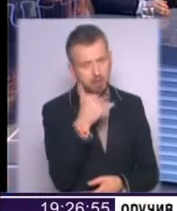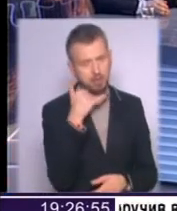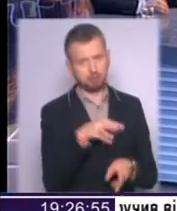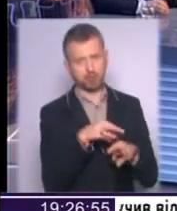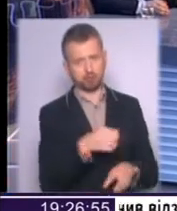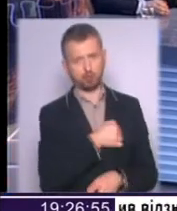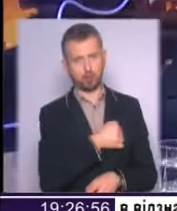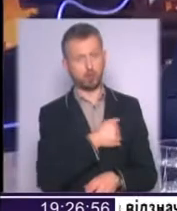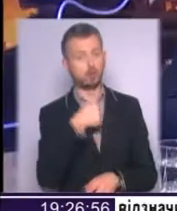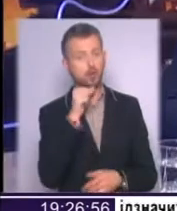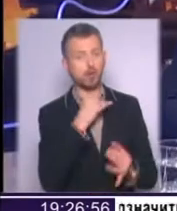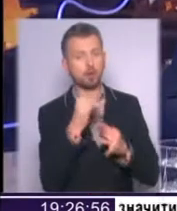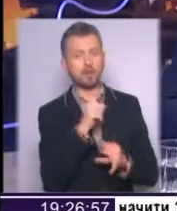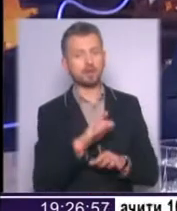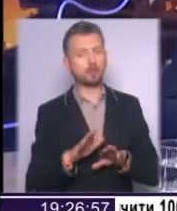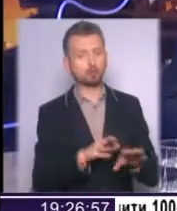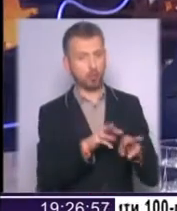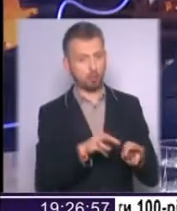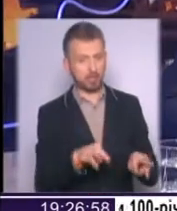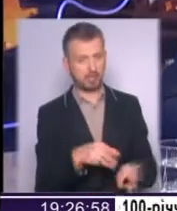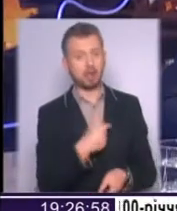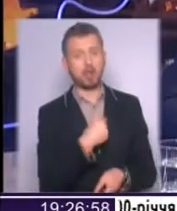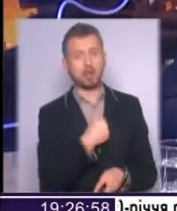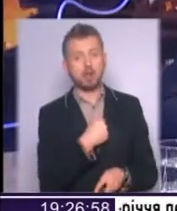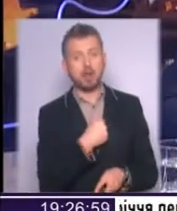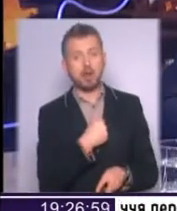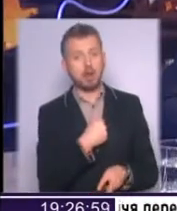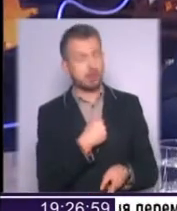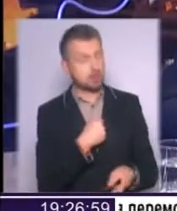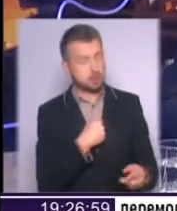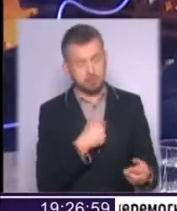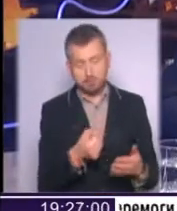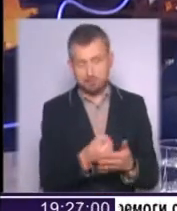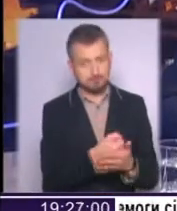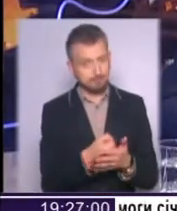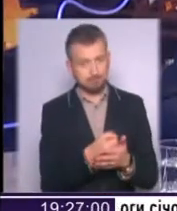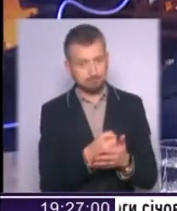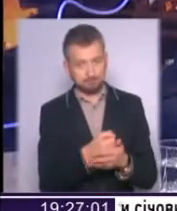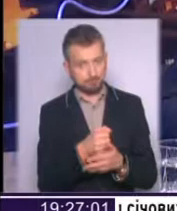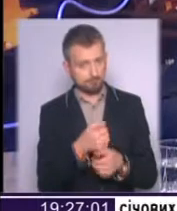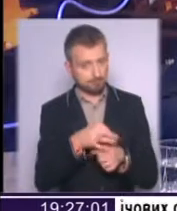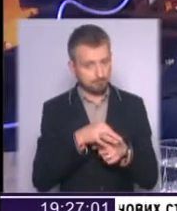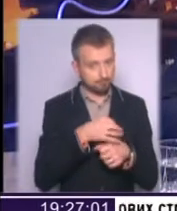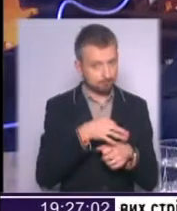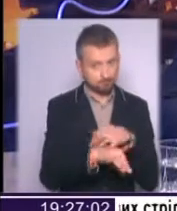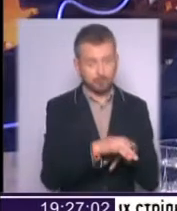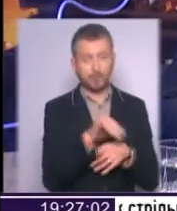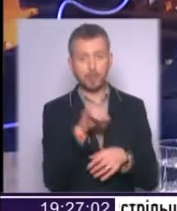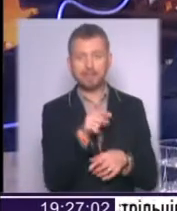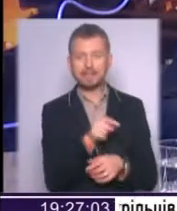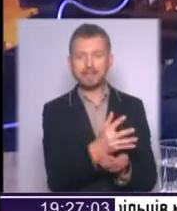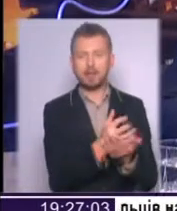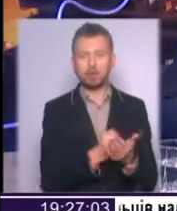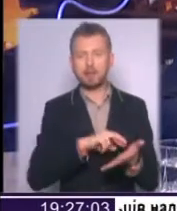міністру оборони. Вчора розмовляв з заступником міністра. Я їх таки доконаю, і ці ресурси передбачені для